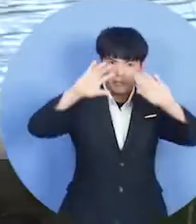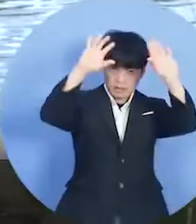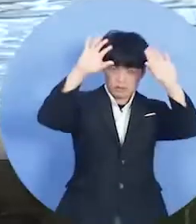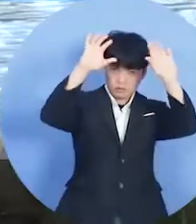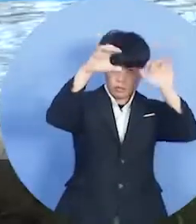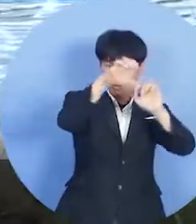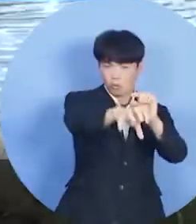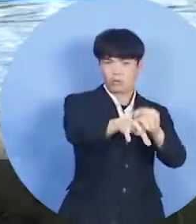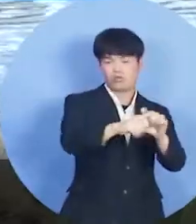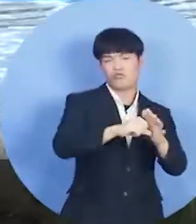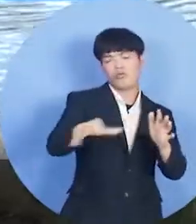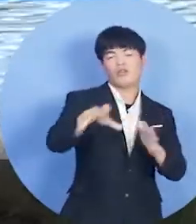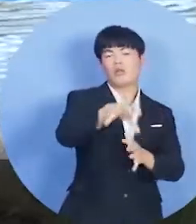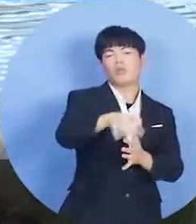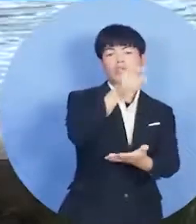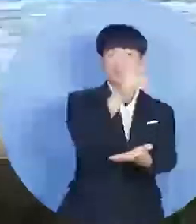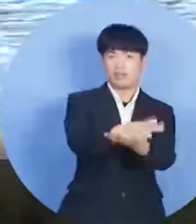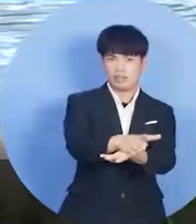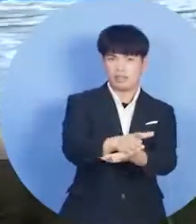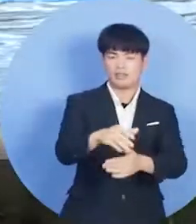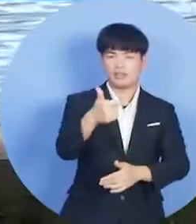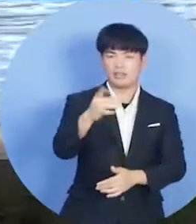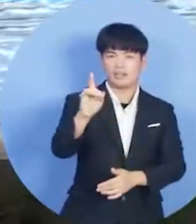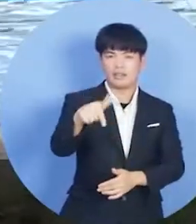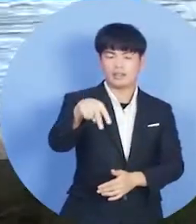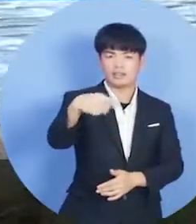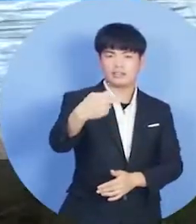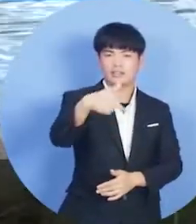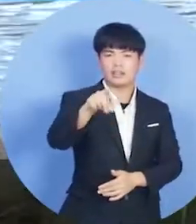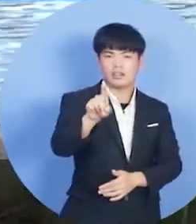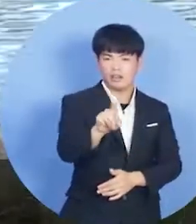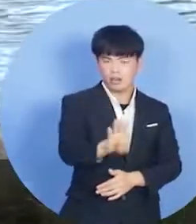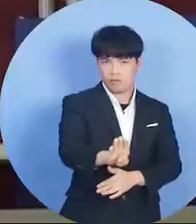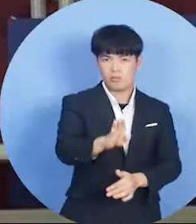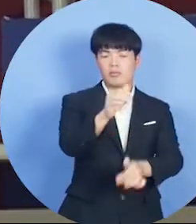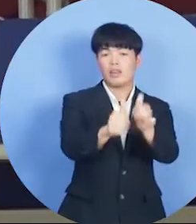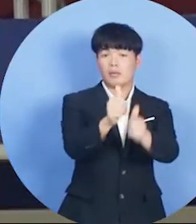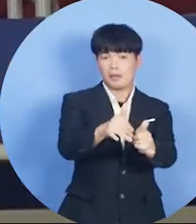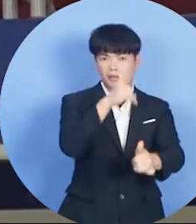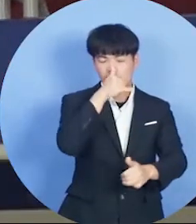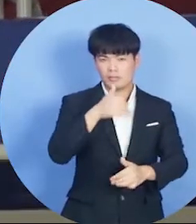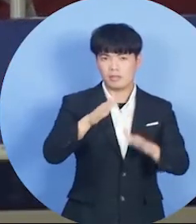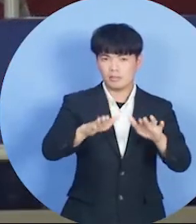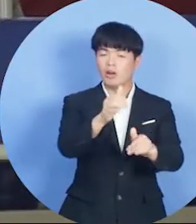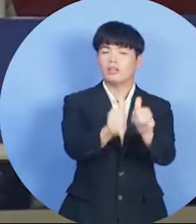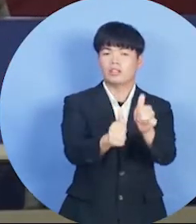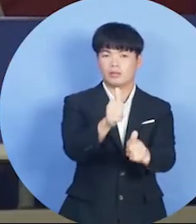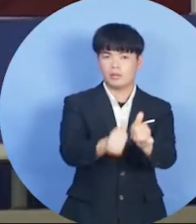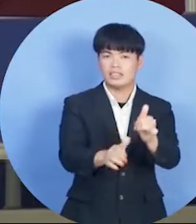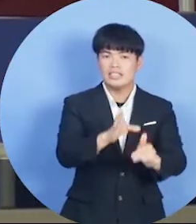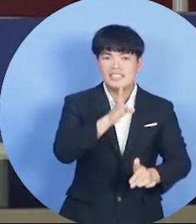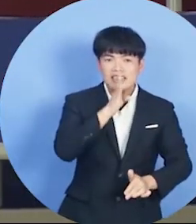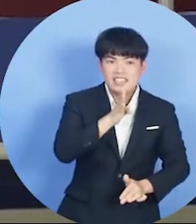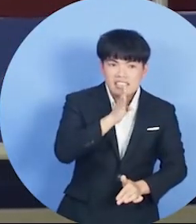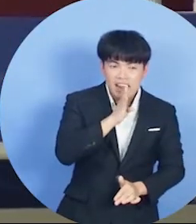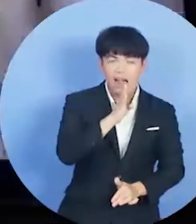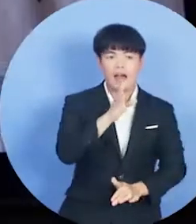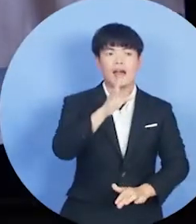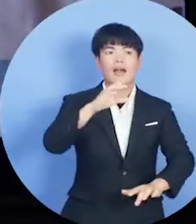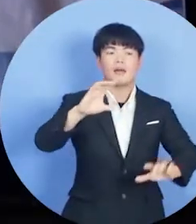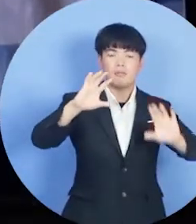배구의 도시 천안에서 2017 천안 넥스컵 프로배구 대회가 열렸습니다. 이번 대회는 진짜 배구의